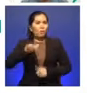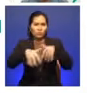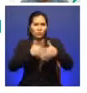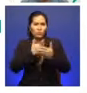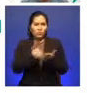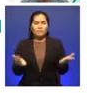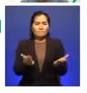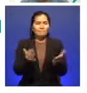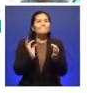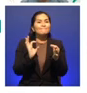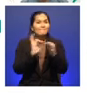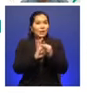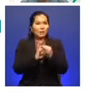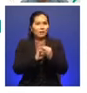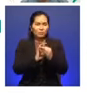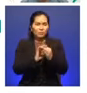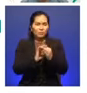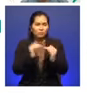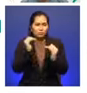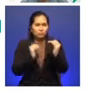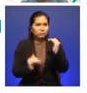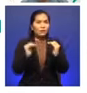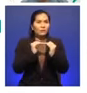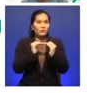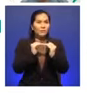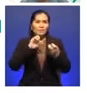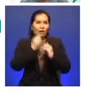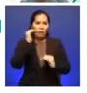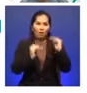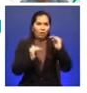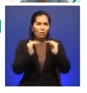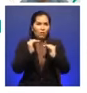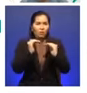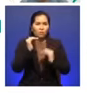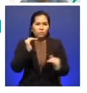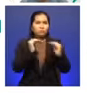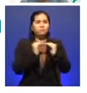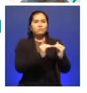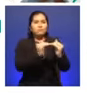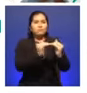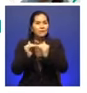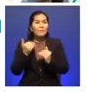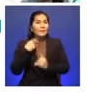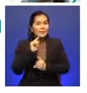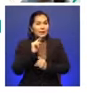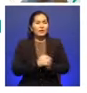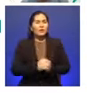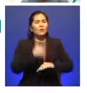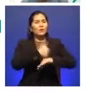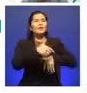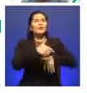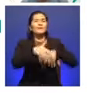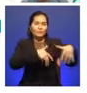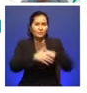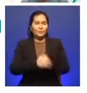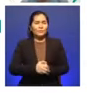ของการสร้างความเท่าเทียมการลดความเหลื่อมล้ำนะครับสี่องค์กรบวกหนึ่งก็ได้แก่ท้องที่นะครับท้องที่ก็เป็นกำนันผู้ใหญ่บ้านท้